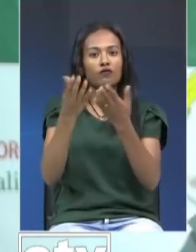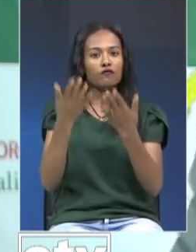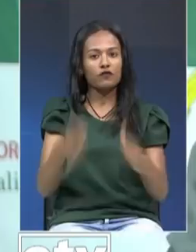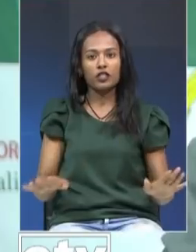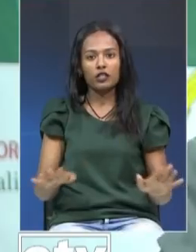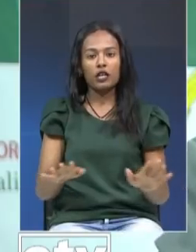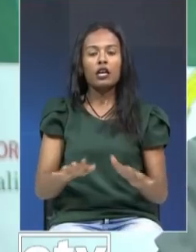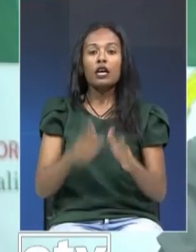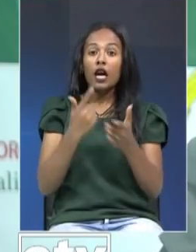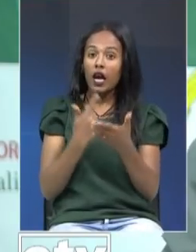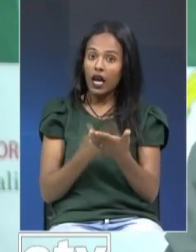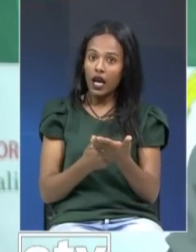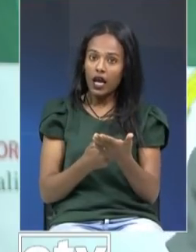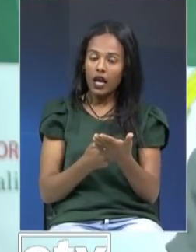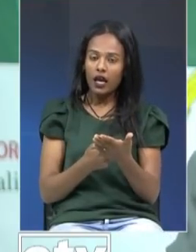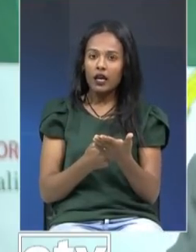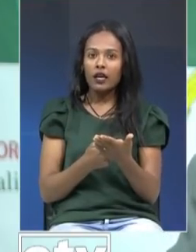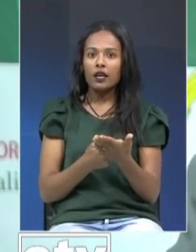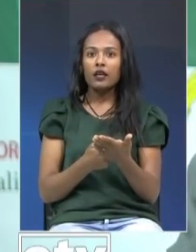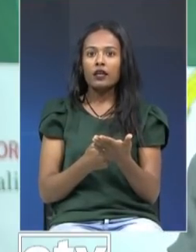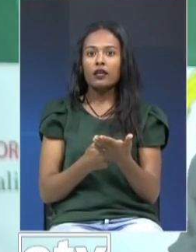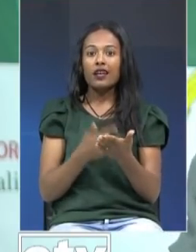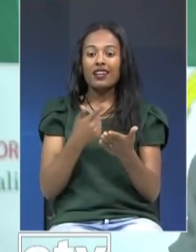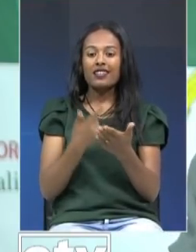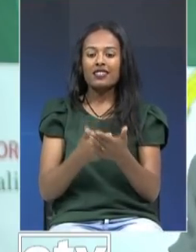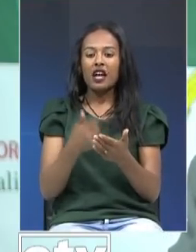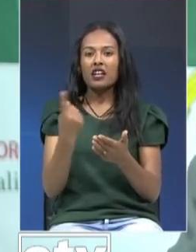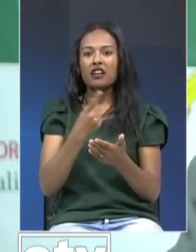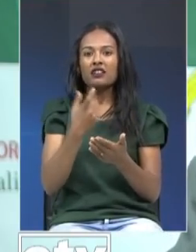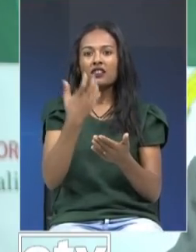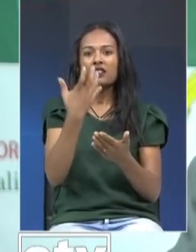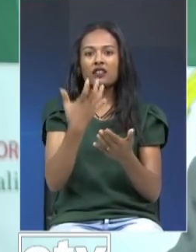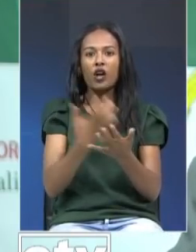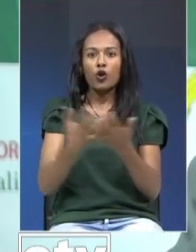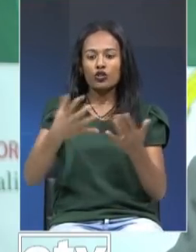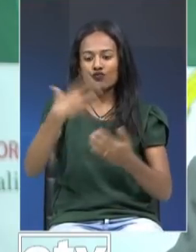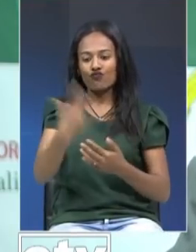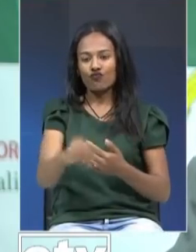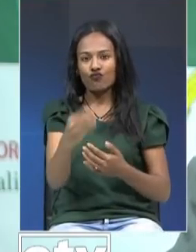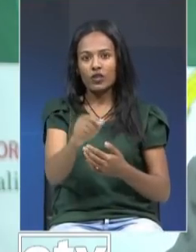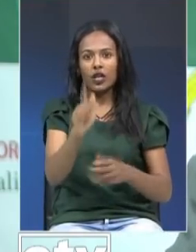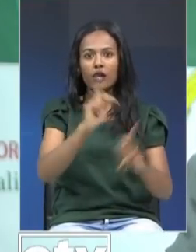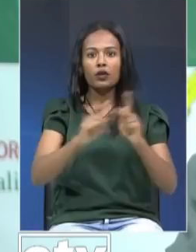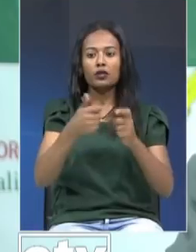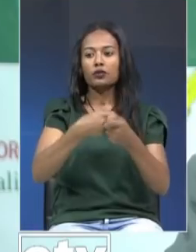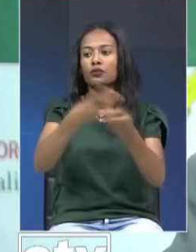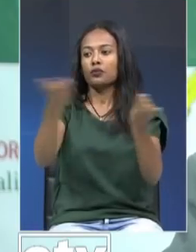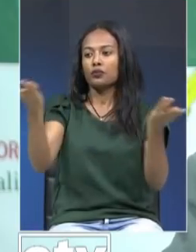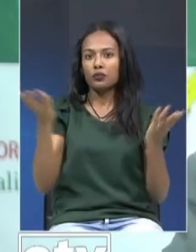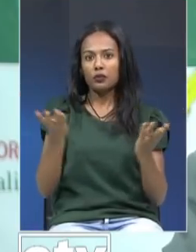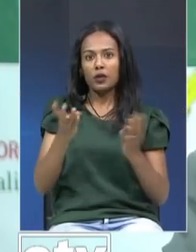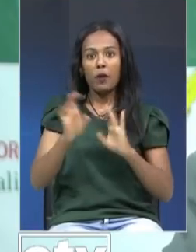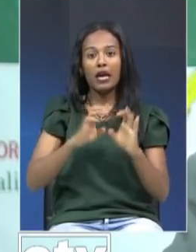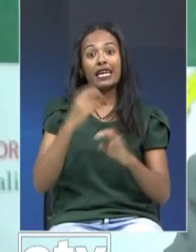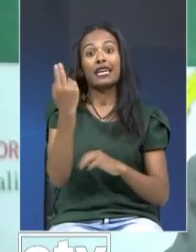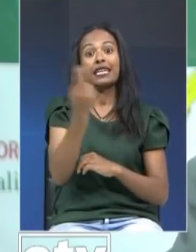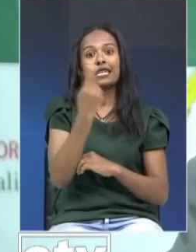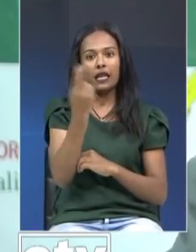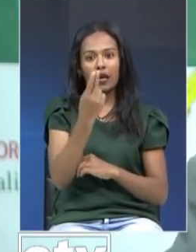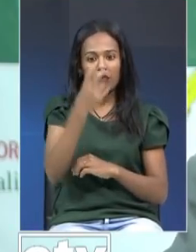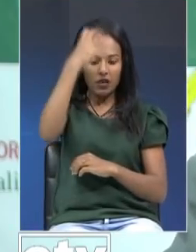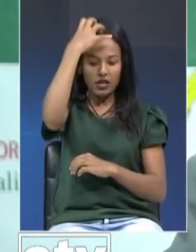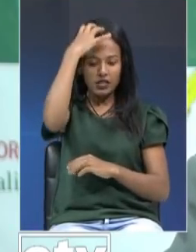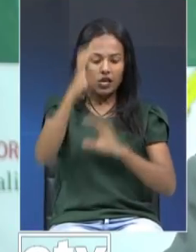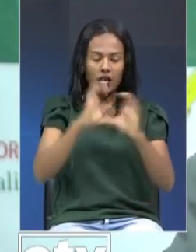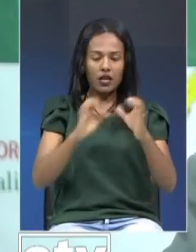ይሄ የጽዳት እቃዎችን ለመግዛት ለህብረተሰቡ ለማዳረስ እንዲጠቅም መንግስት